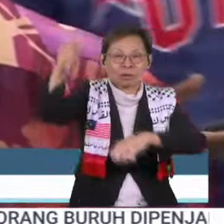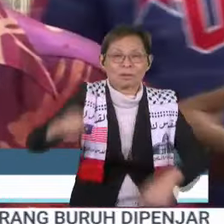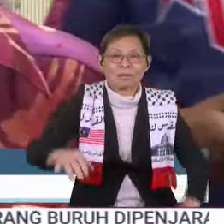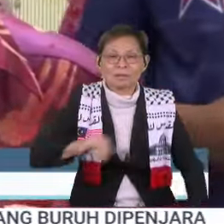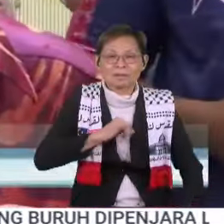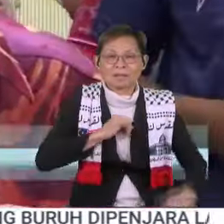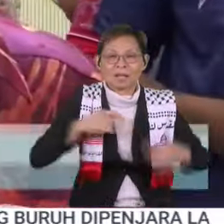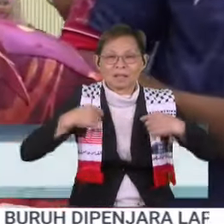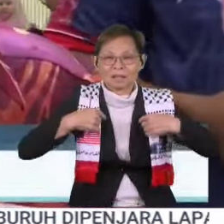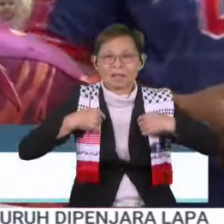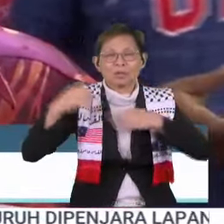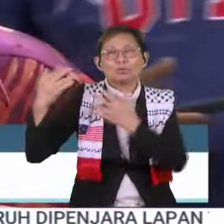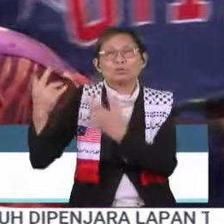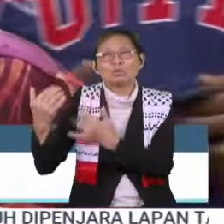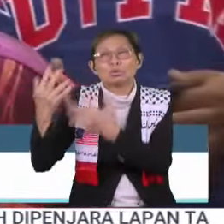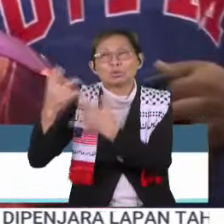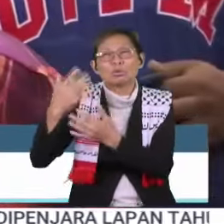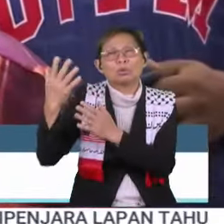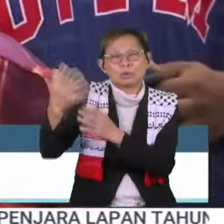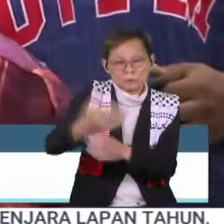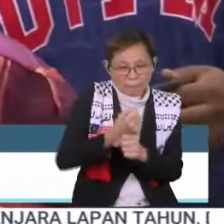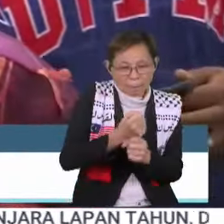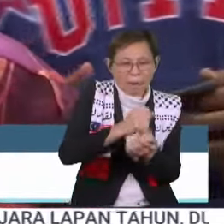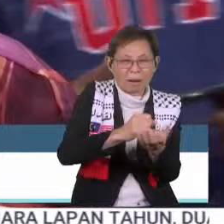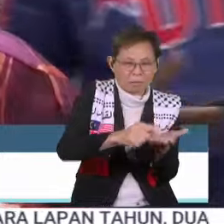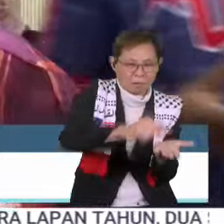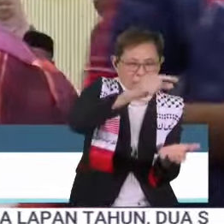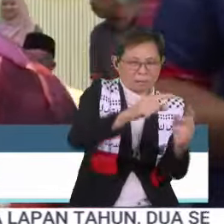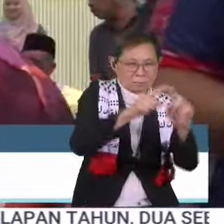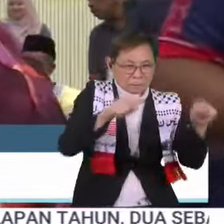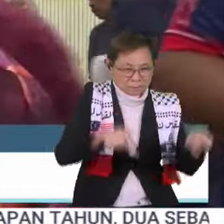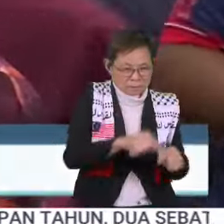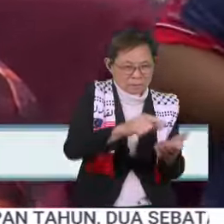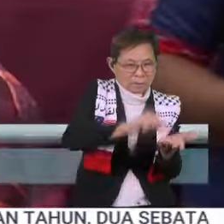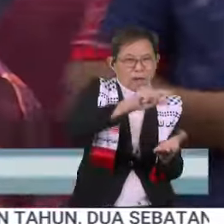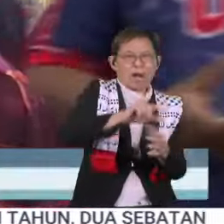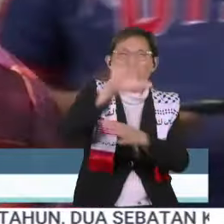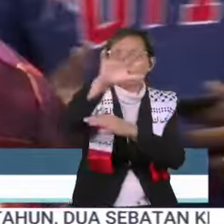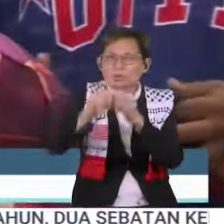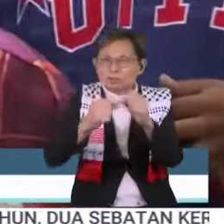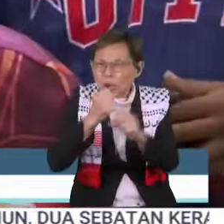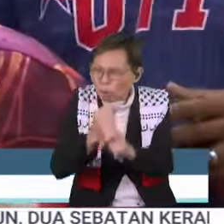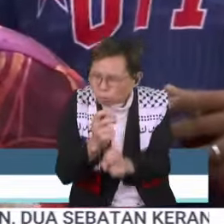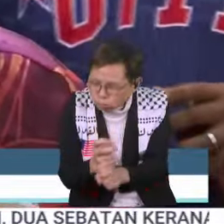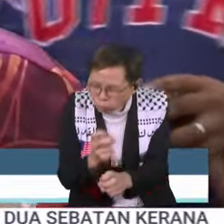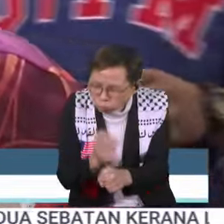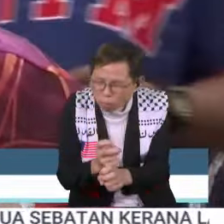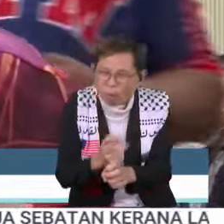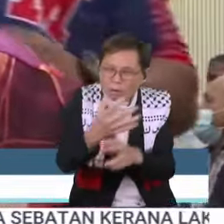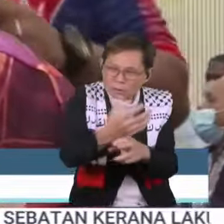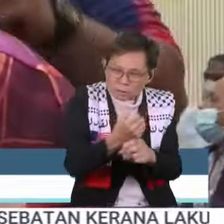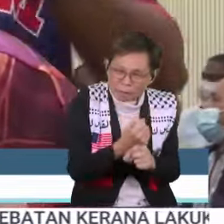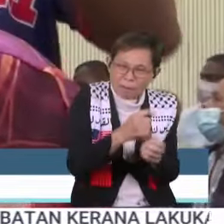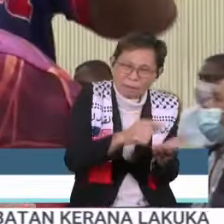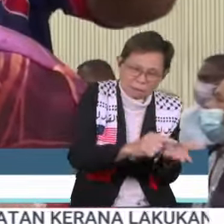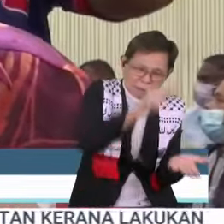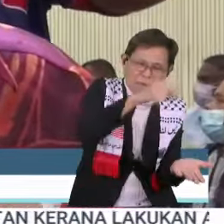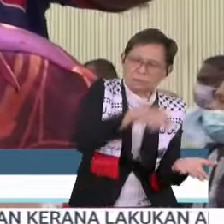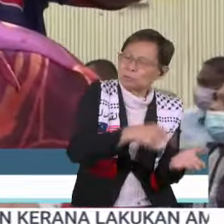menunggu mendapatkan geran ini selama 50 tahun. Susah payah mendapatkan